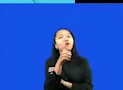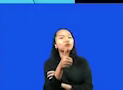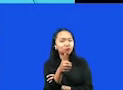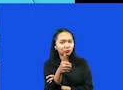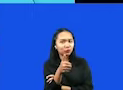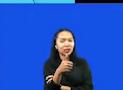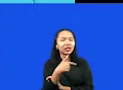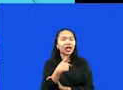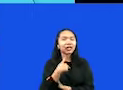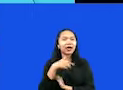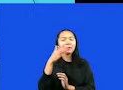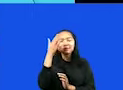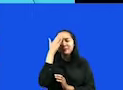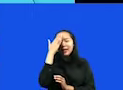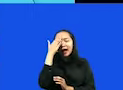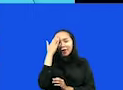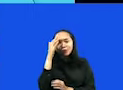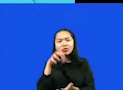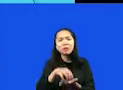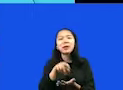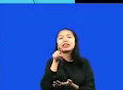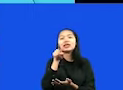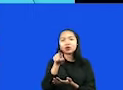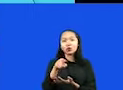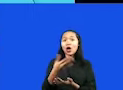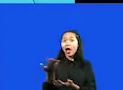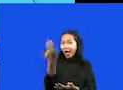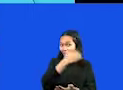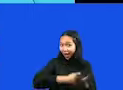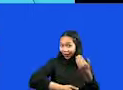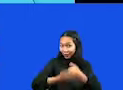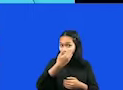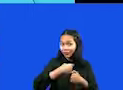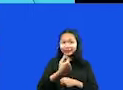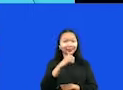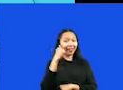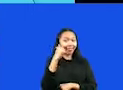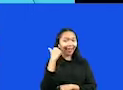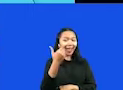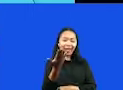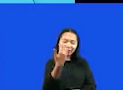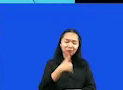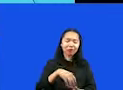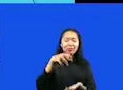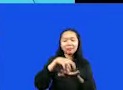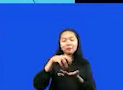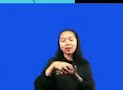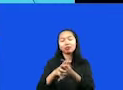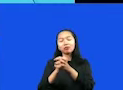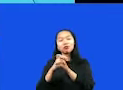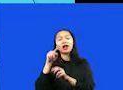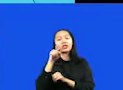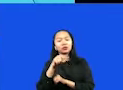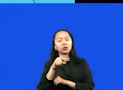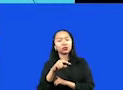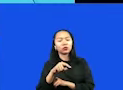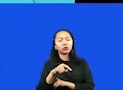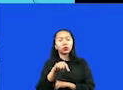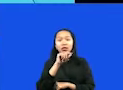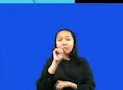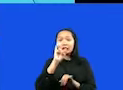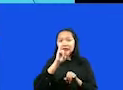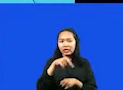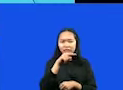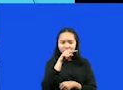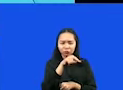he dan mengajak teman-teman yang lainnya juga Ayo ke sana Ayo ke sana kayak gitu nah dari situ kan eh teknologi ini benar-benar membantu nih